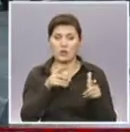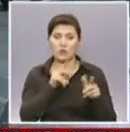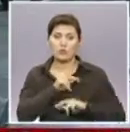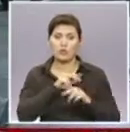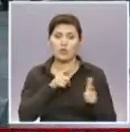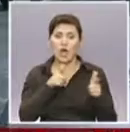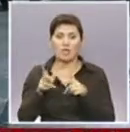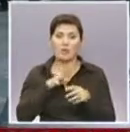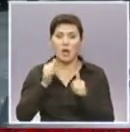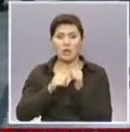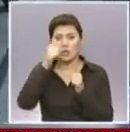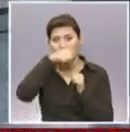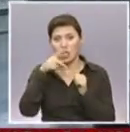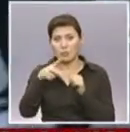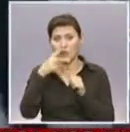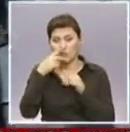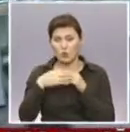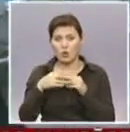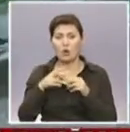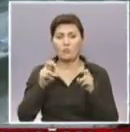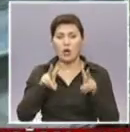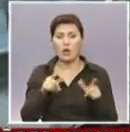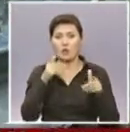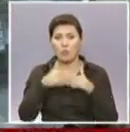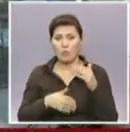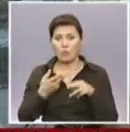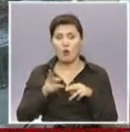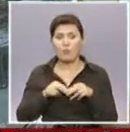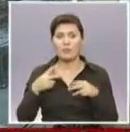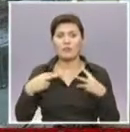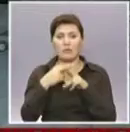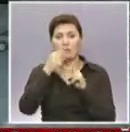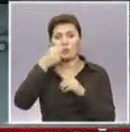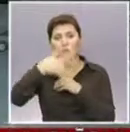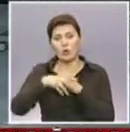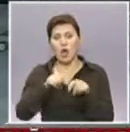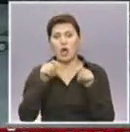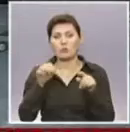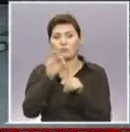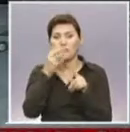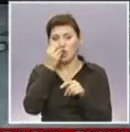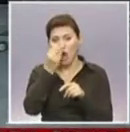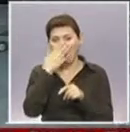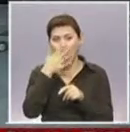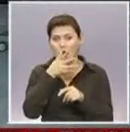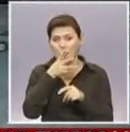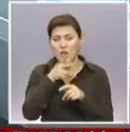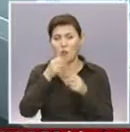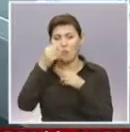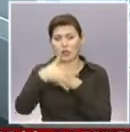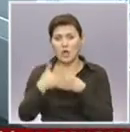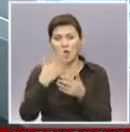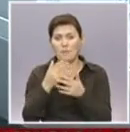білім ордасын жыл сайын 2000-ға жуық маман бітіреді. Конференция аясында инновациялық орталық ашу көзделген. Қазір Жапон және Корея орталықтары бар.